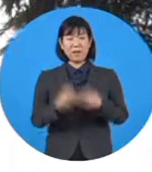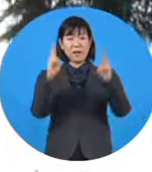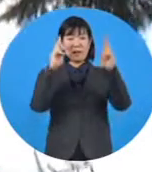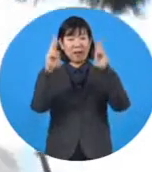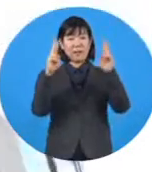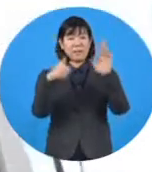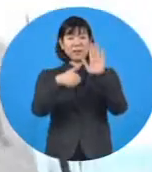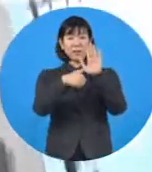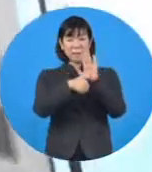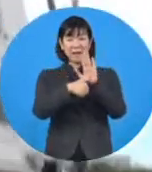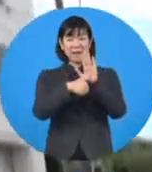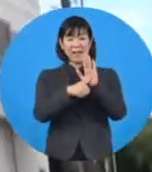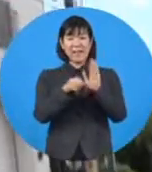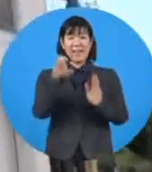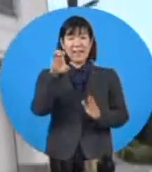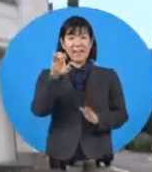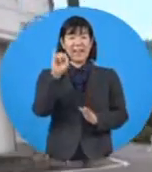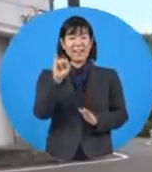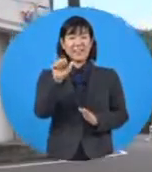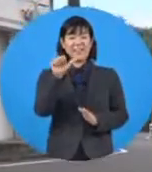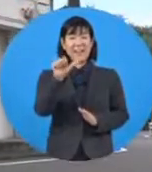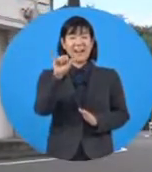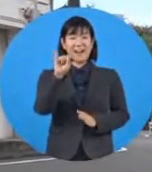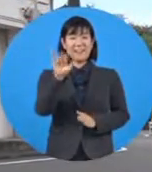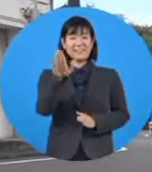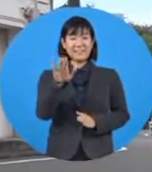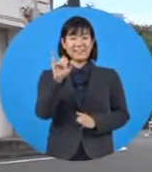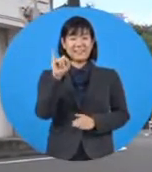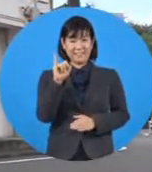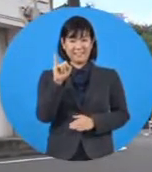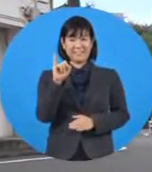はじめは志村にある浄水器を取り扱う